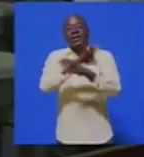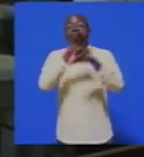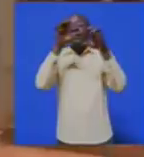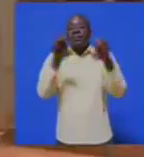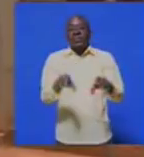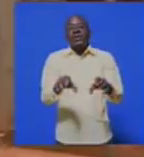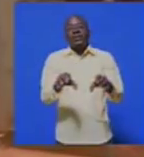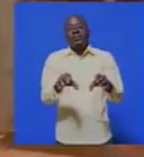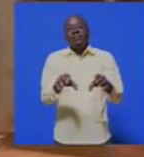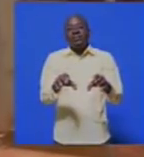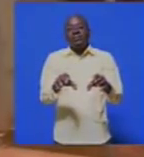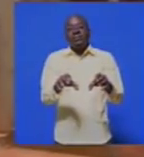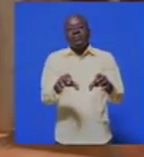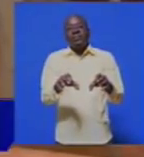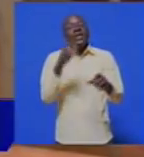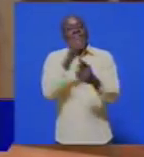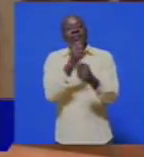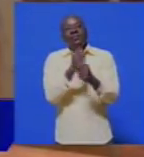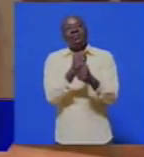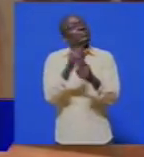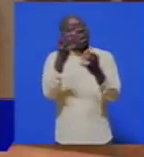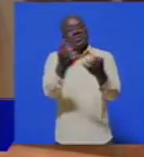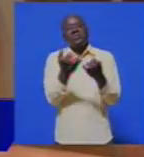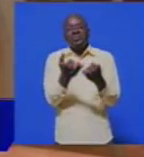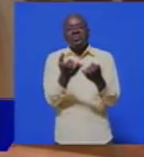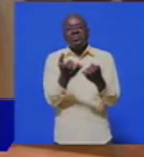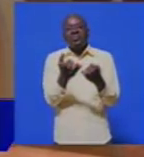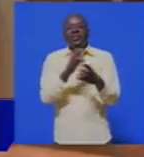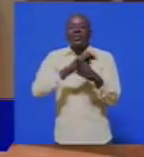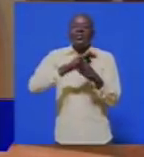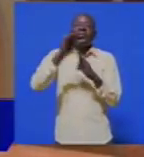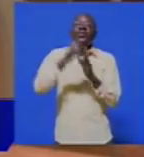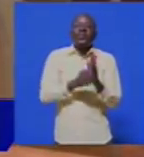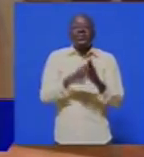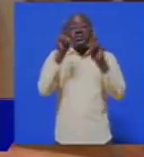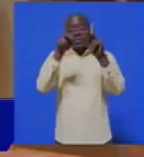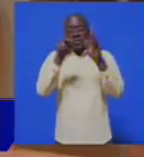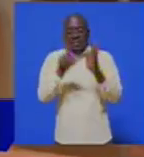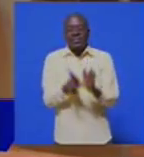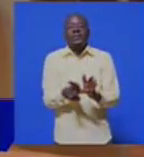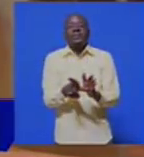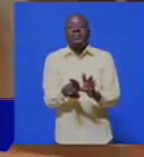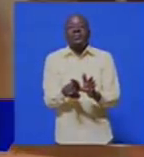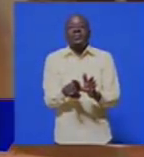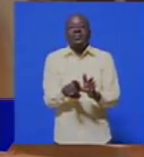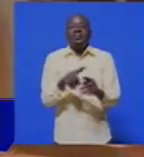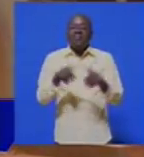azimuts à travers leurs besoins de formation de leur personnel. Mais